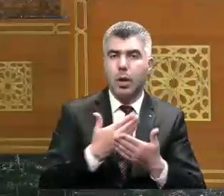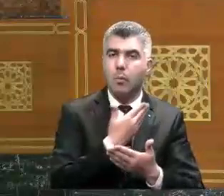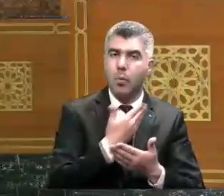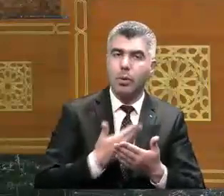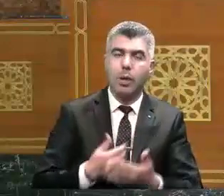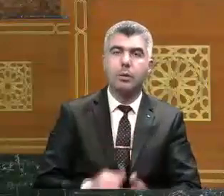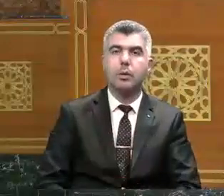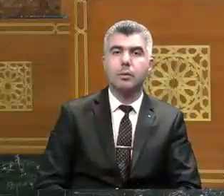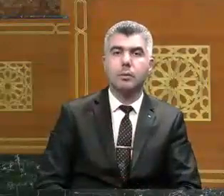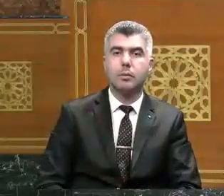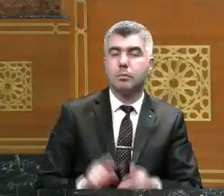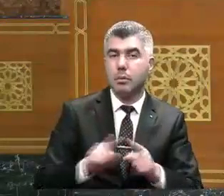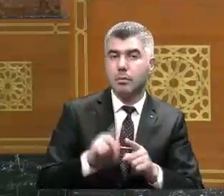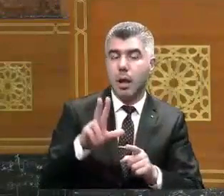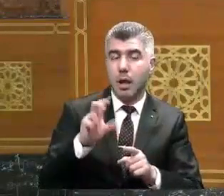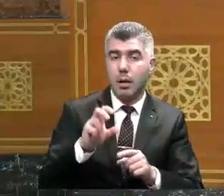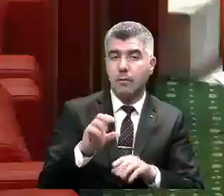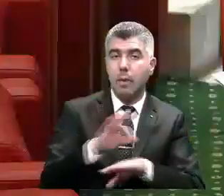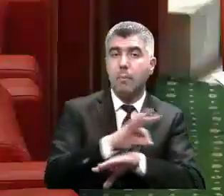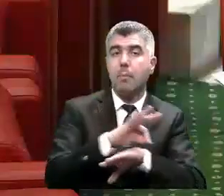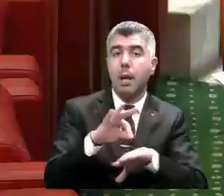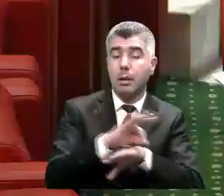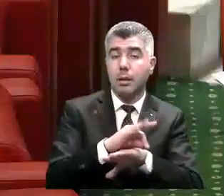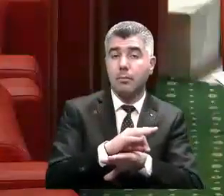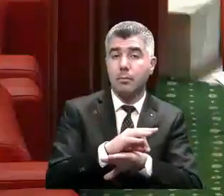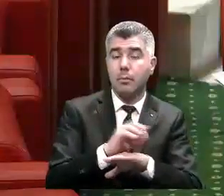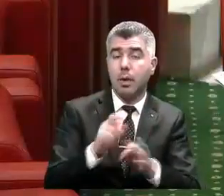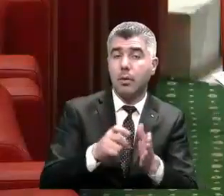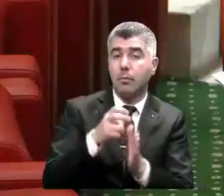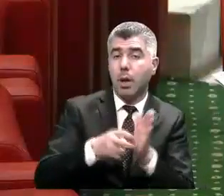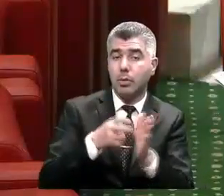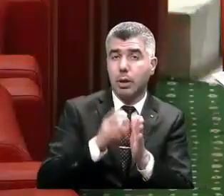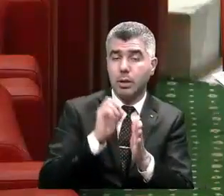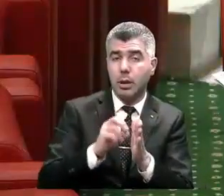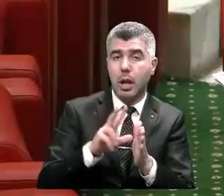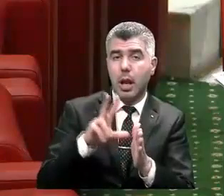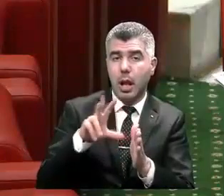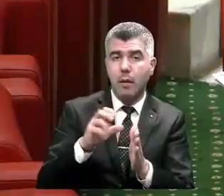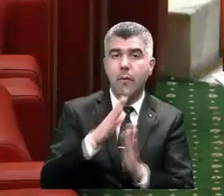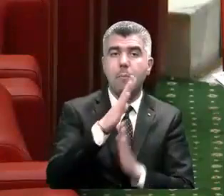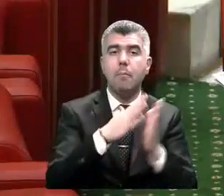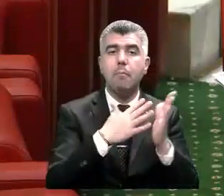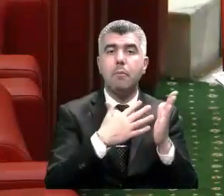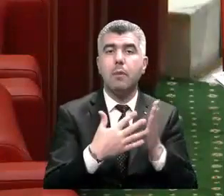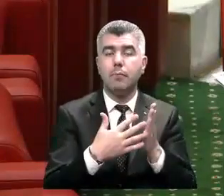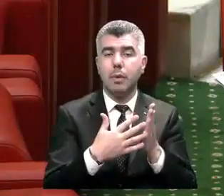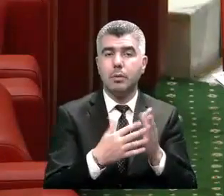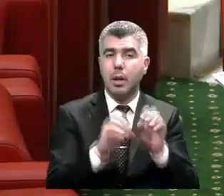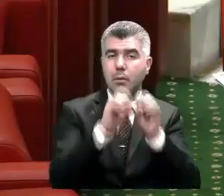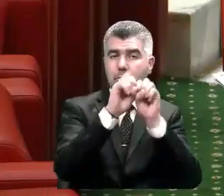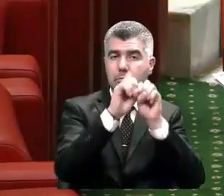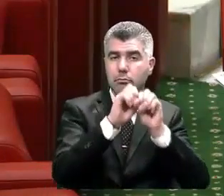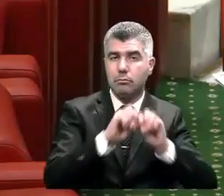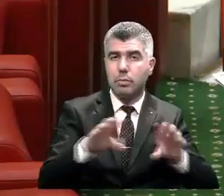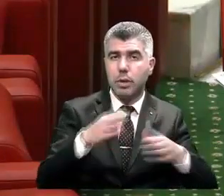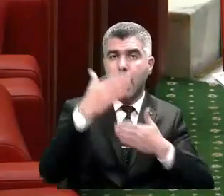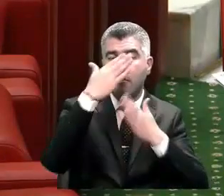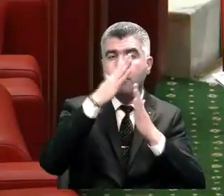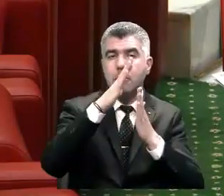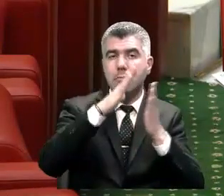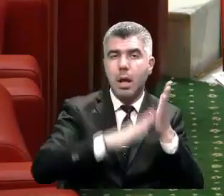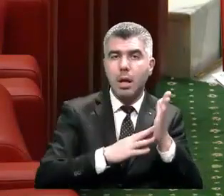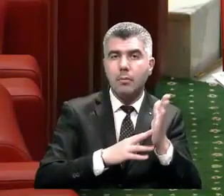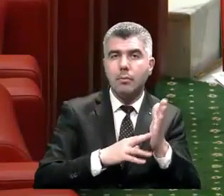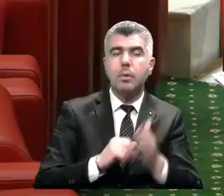المحترم، كيف تتعرفوا المكتب الوطني السكك الحديد يتوفر على واحد المخطط طموح باش نغطيو المغرب كله بشبكه